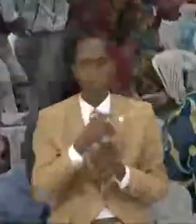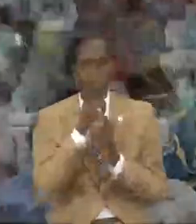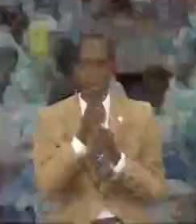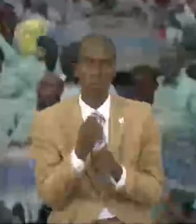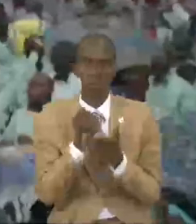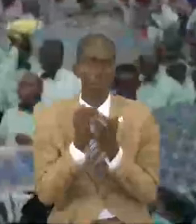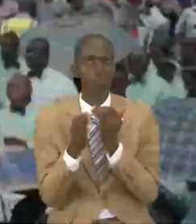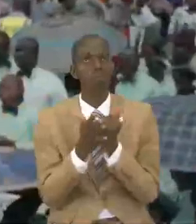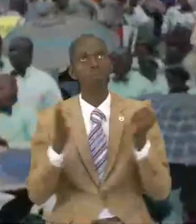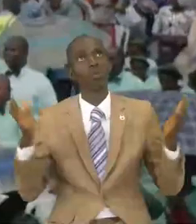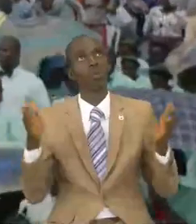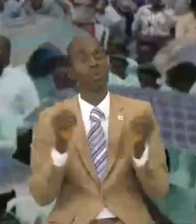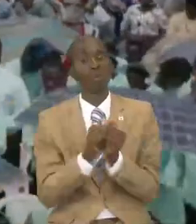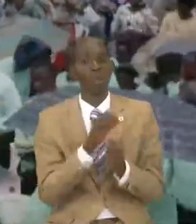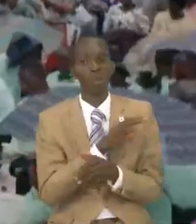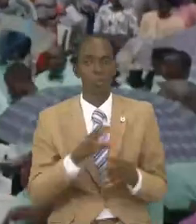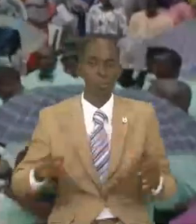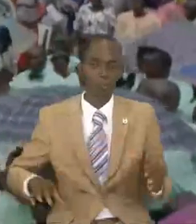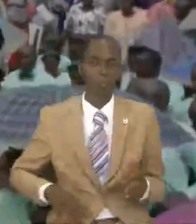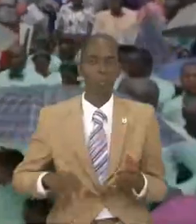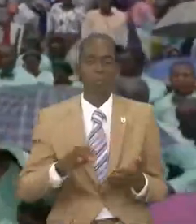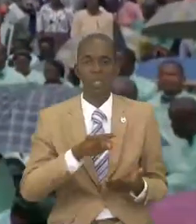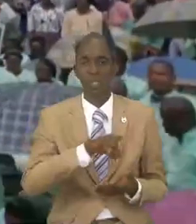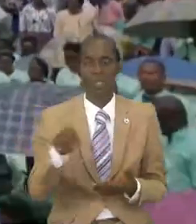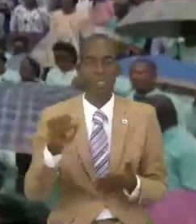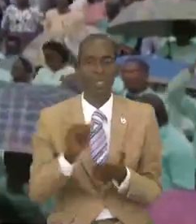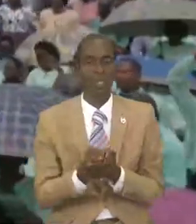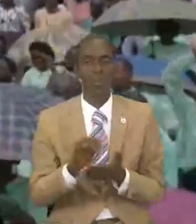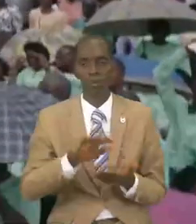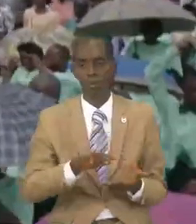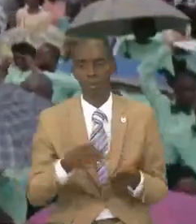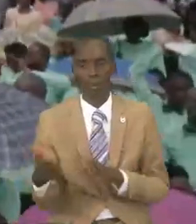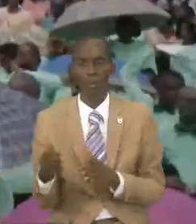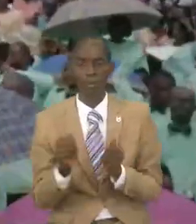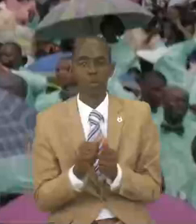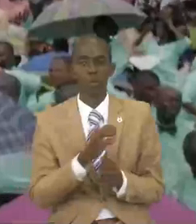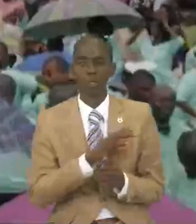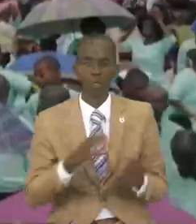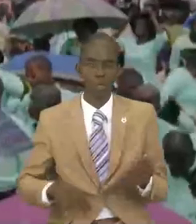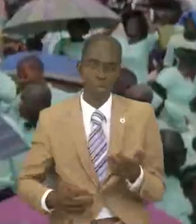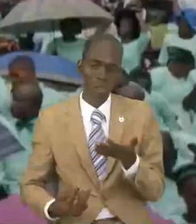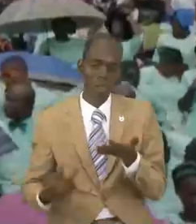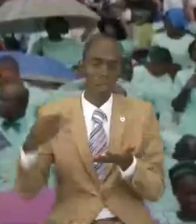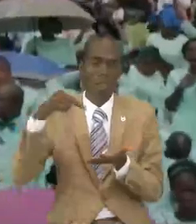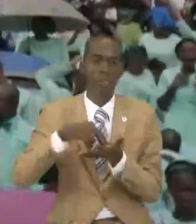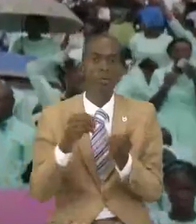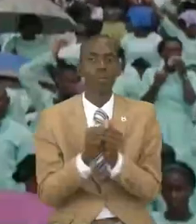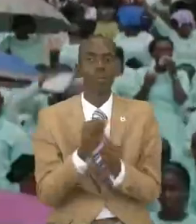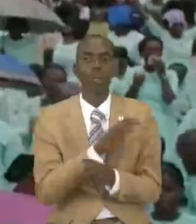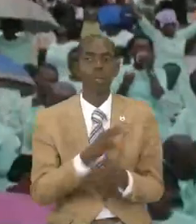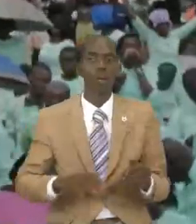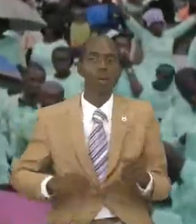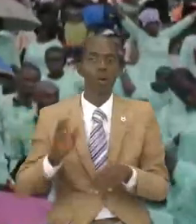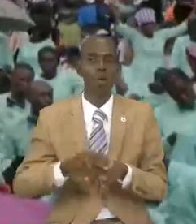avec Christ, et puis mort et enseveli avec Christ, ressuscité avec Christ. Et au